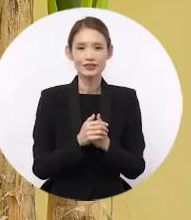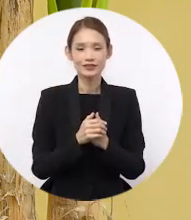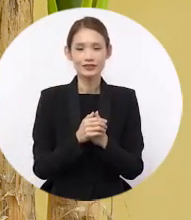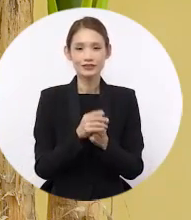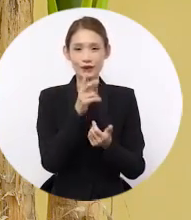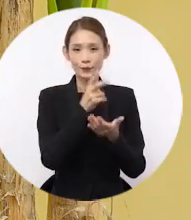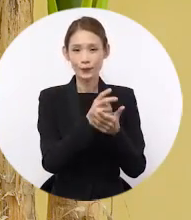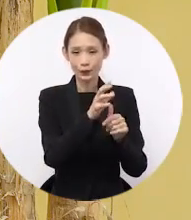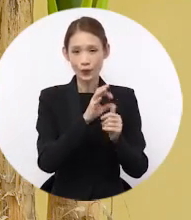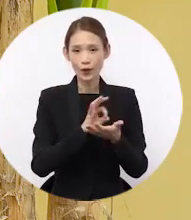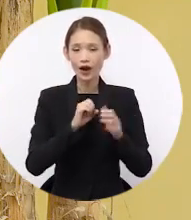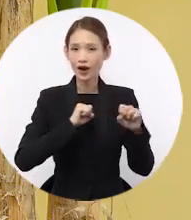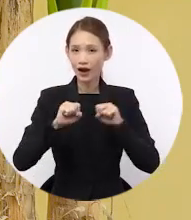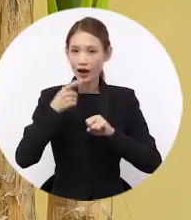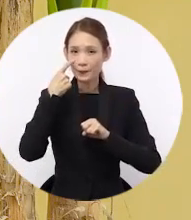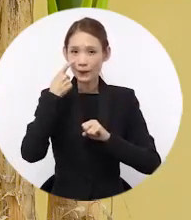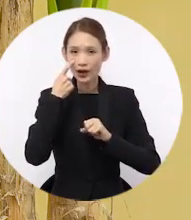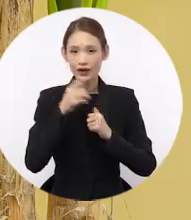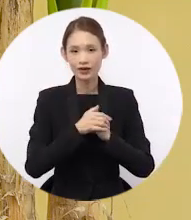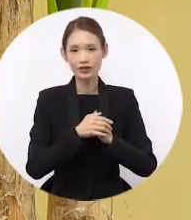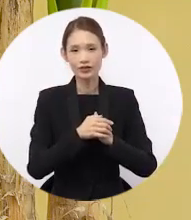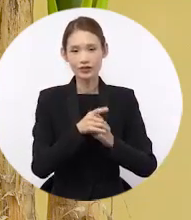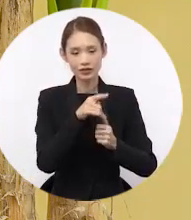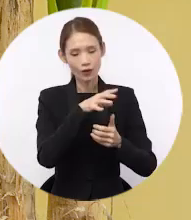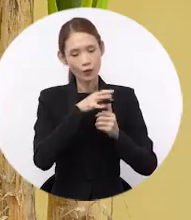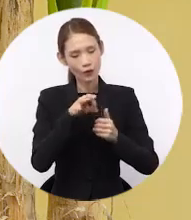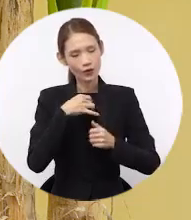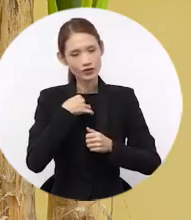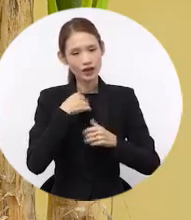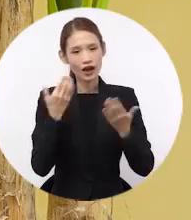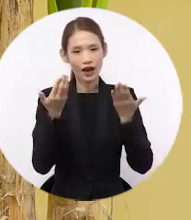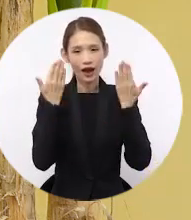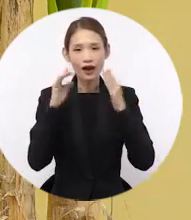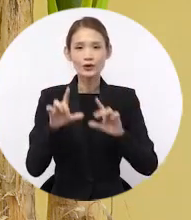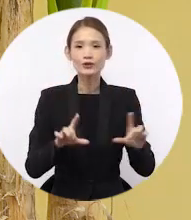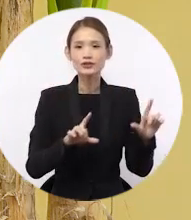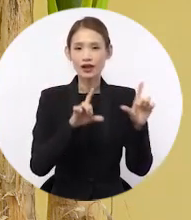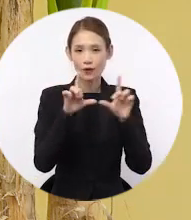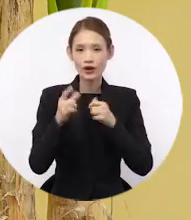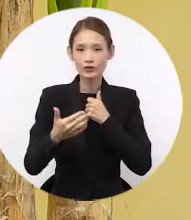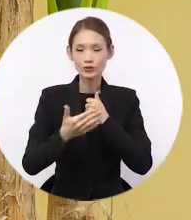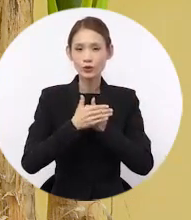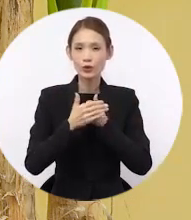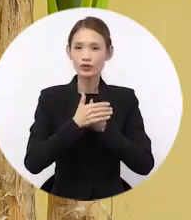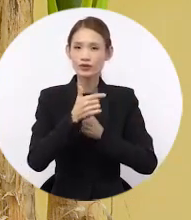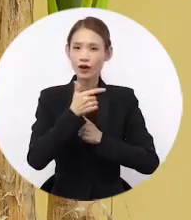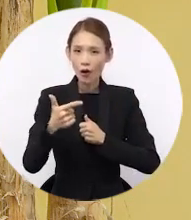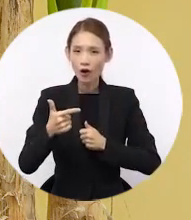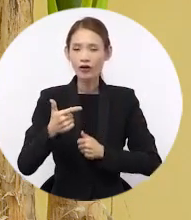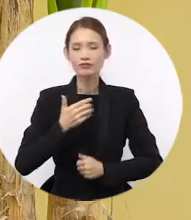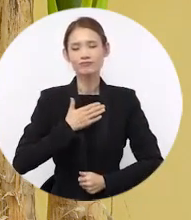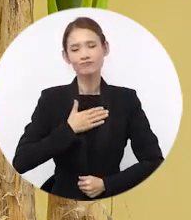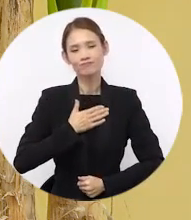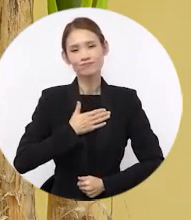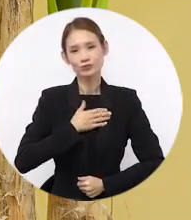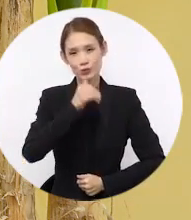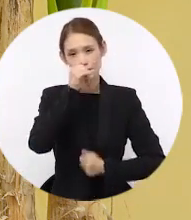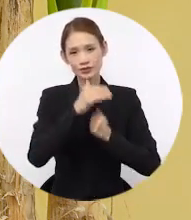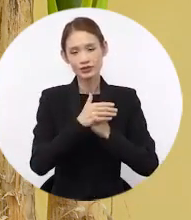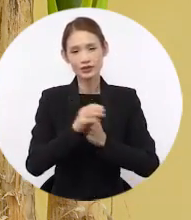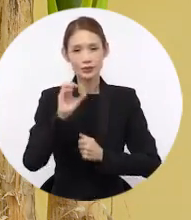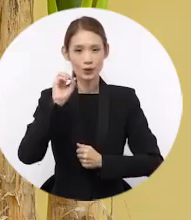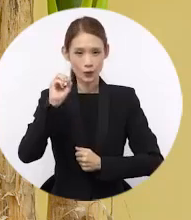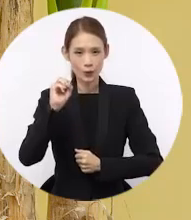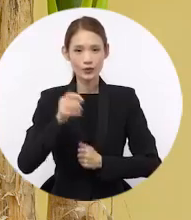학생이었거든요. 네, 그래서 그 제도를 이용해 봤기 때문에 아, 이 제도가 얼마나 제 학교 생활에 도움이 되었는지를 알고